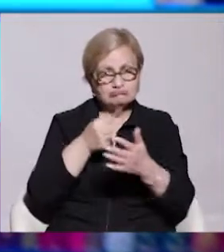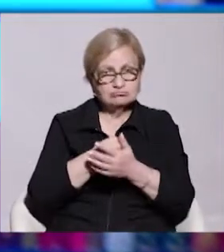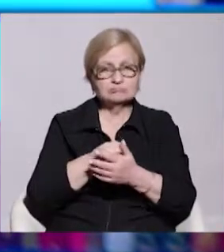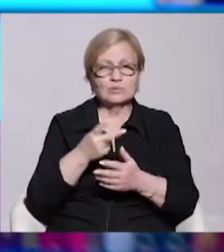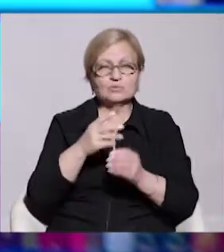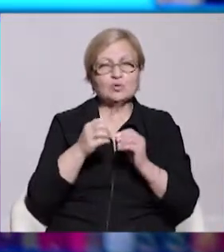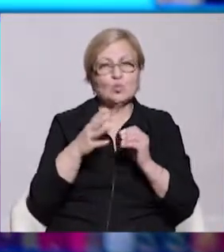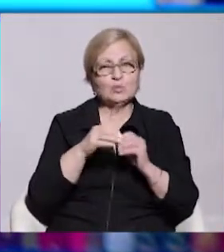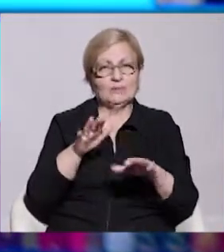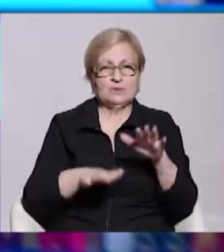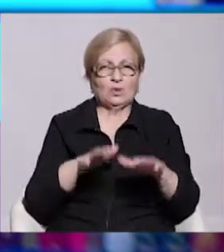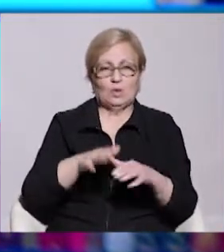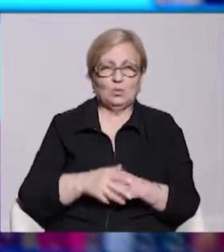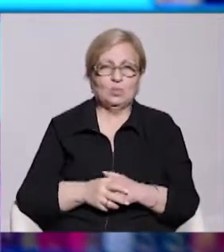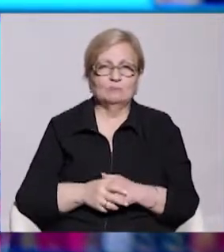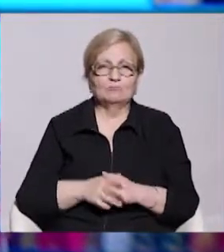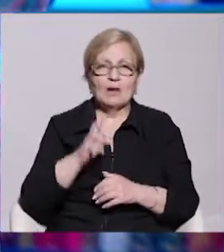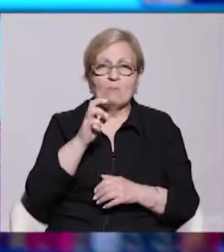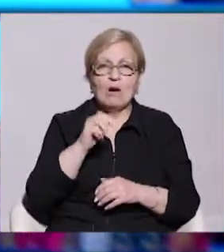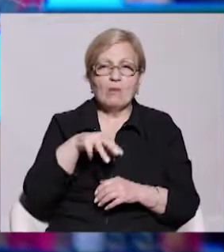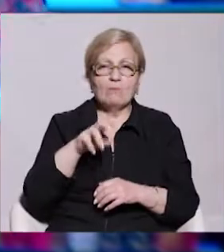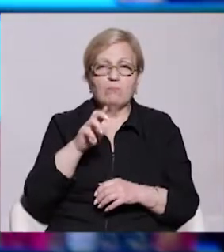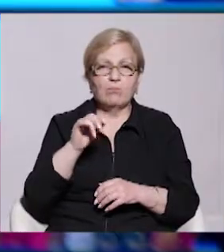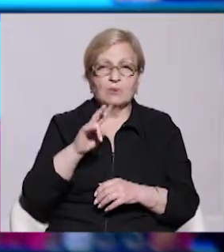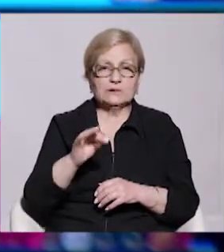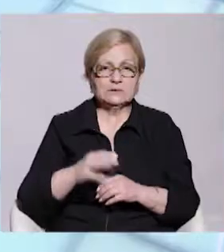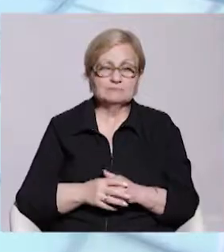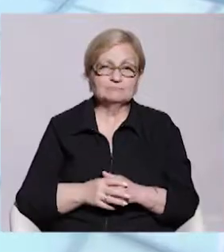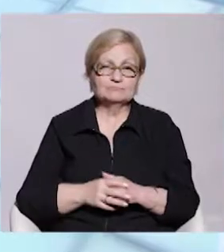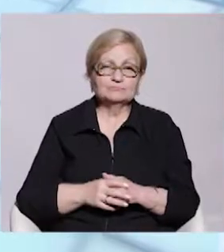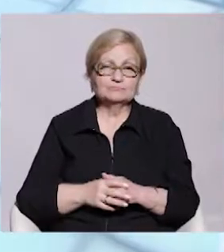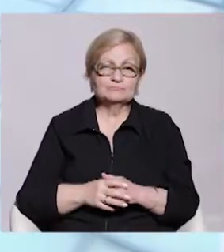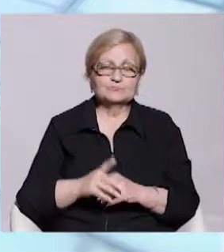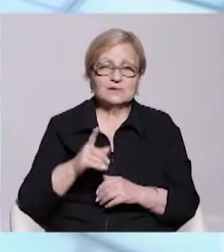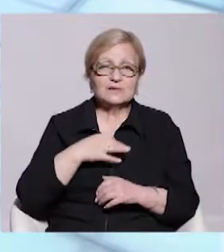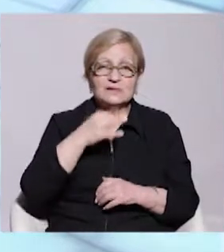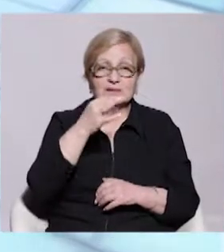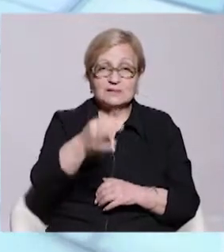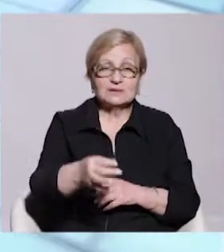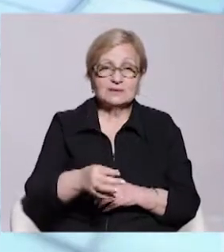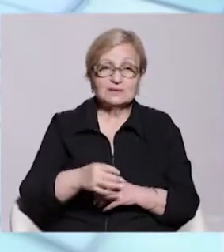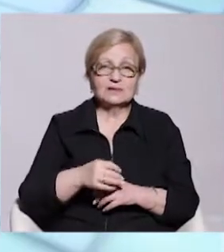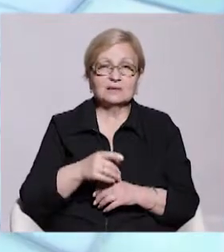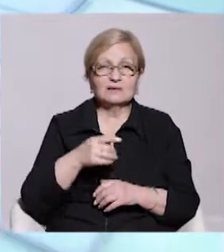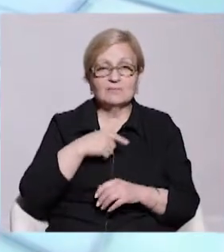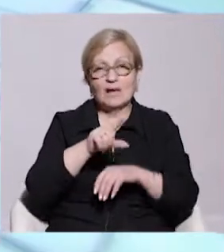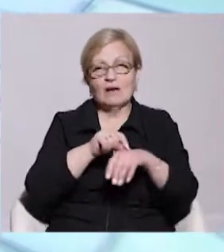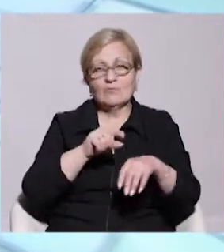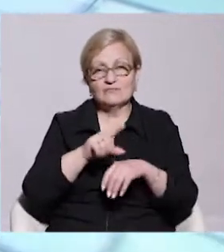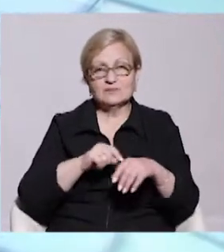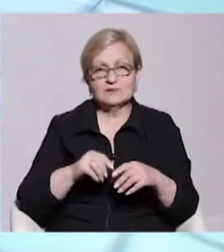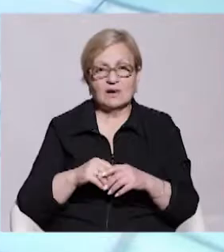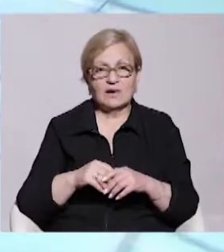კარგად გემრიელად. ეს ინფორმაცია, რაც მე თქვენ გითხარით, უბრალოდ ნაწილი, აი აქ ამოვწერე. ესე